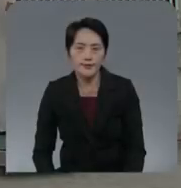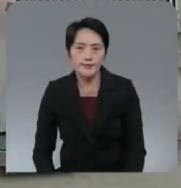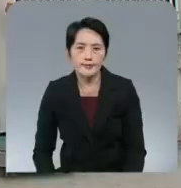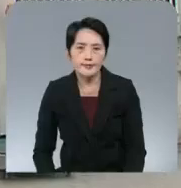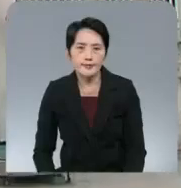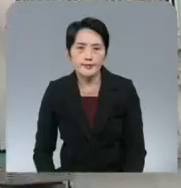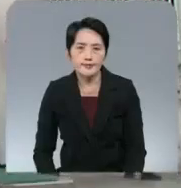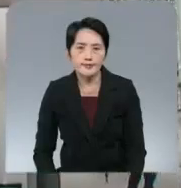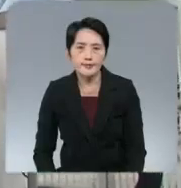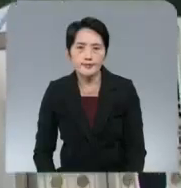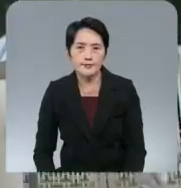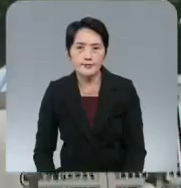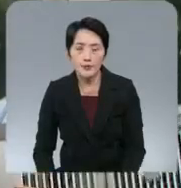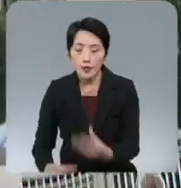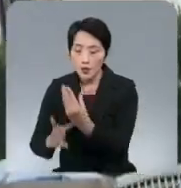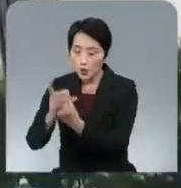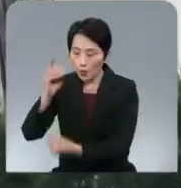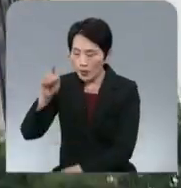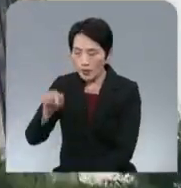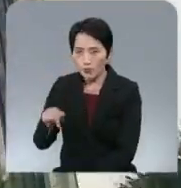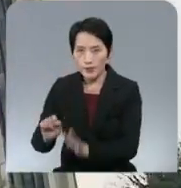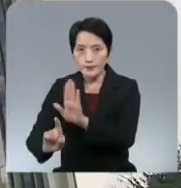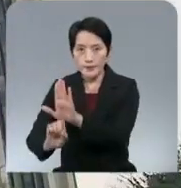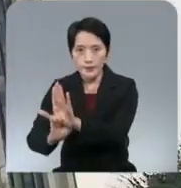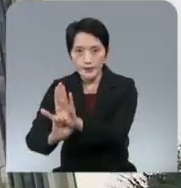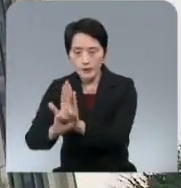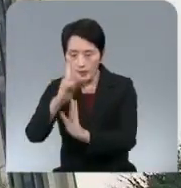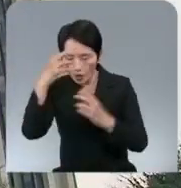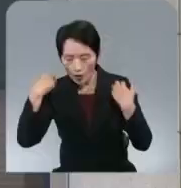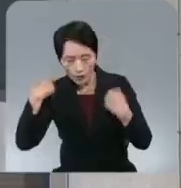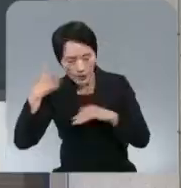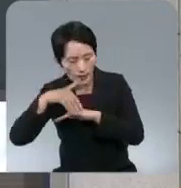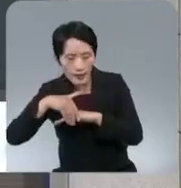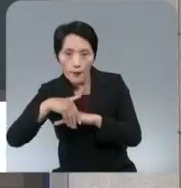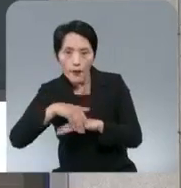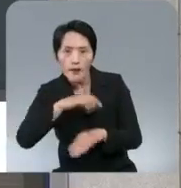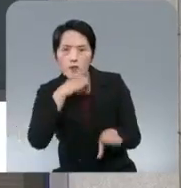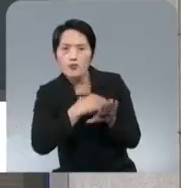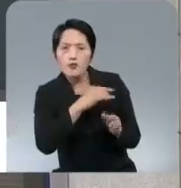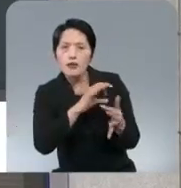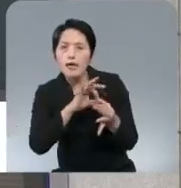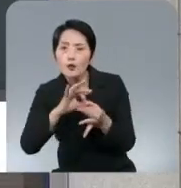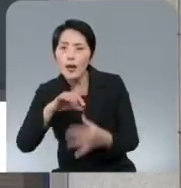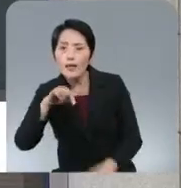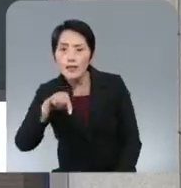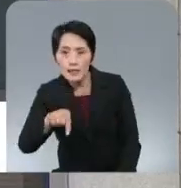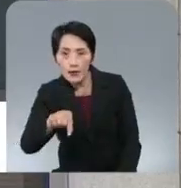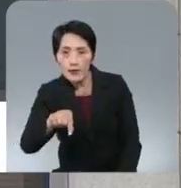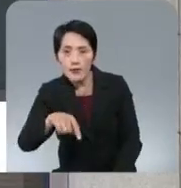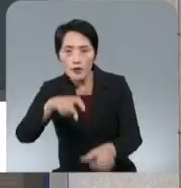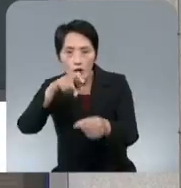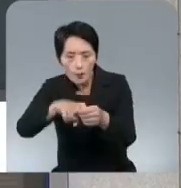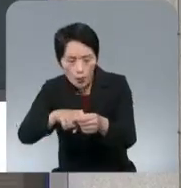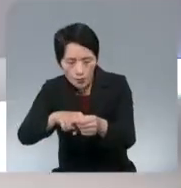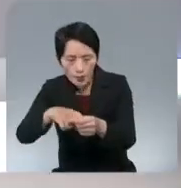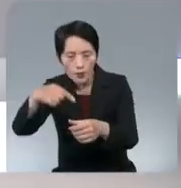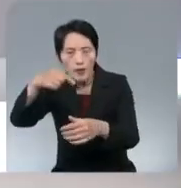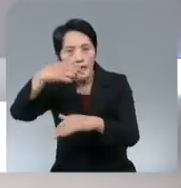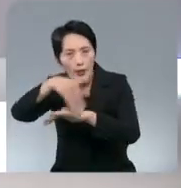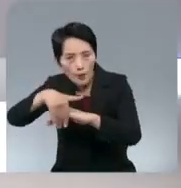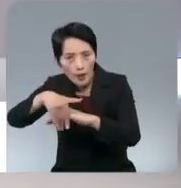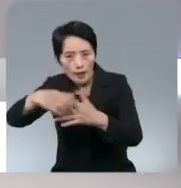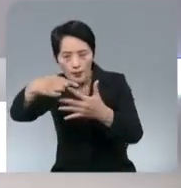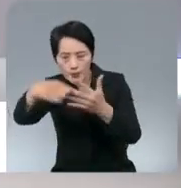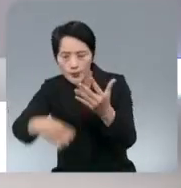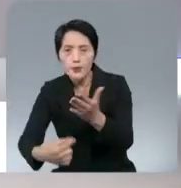bộ thống nhất Hàn Quốc ngày 21 tháng 11 đã công bố mục tiêu và nguyên tắc xúc tiến đề xuất táo bạo tức đường lối chính sách với Bắc Triều Tiên